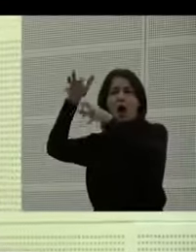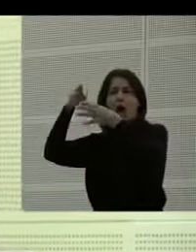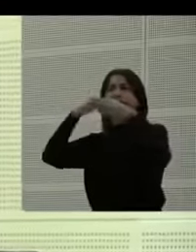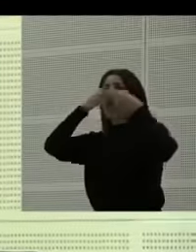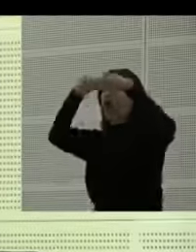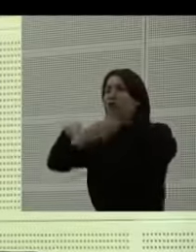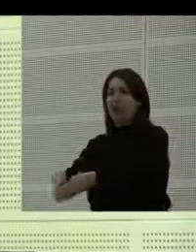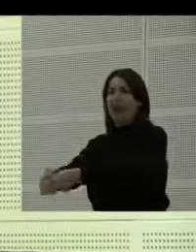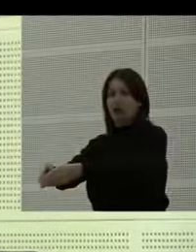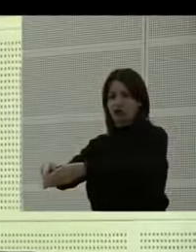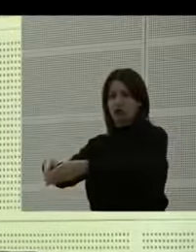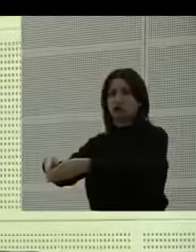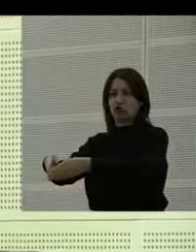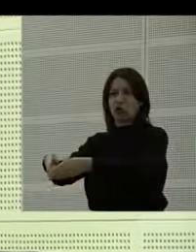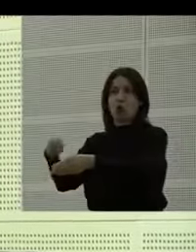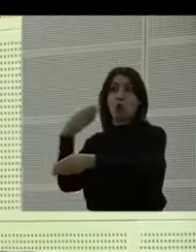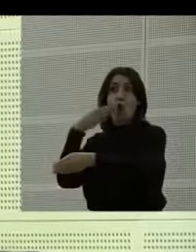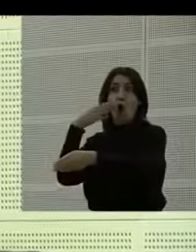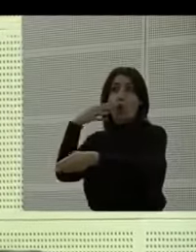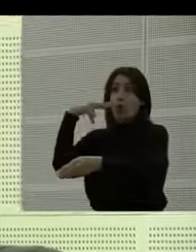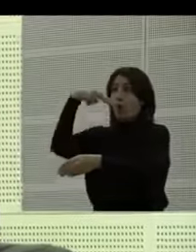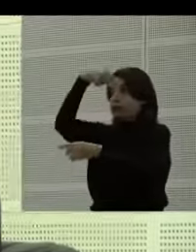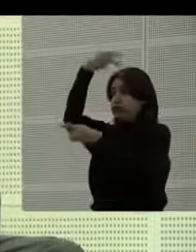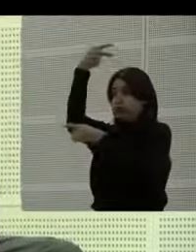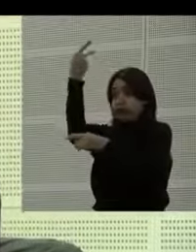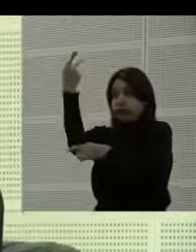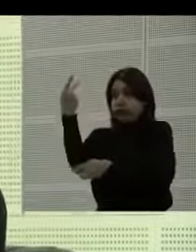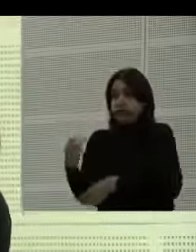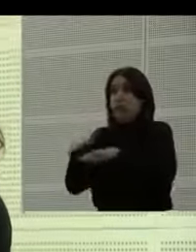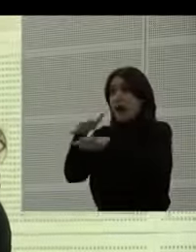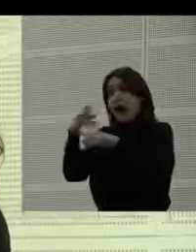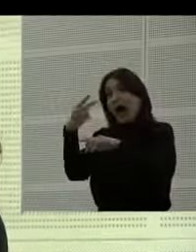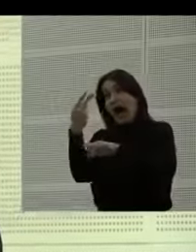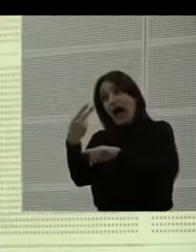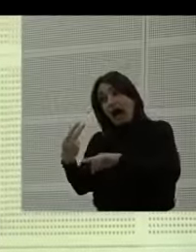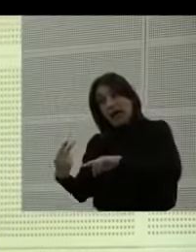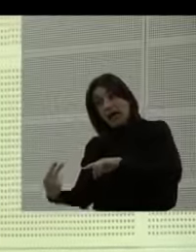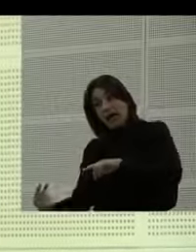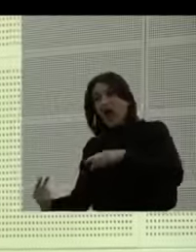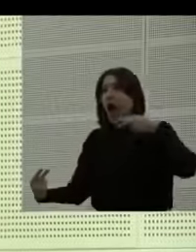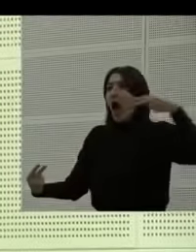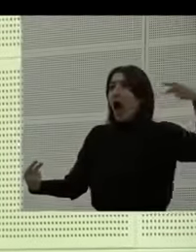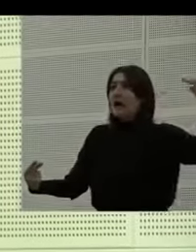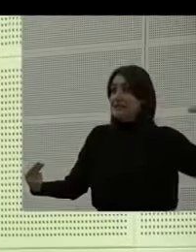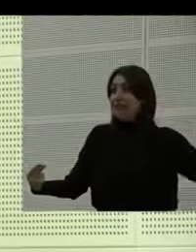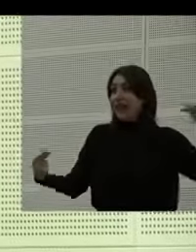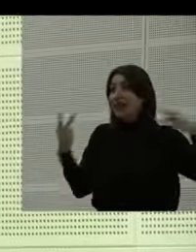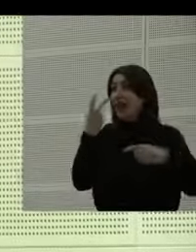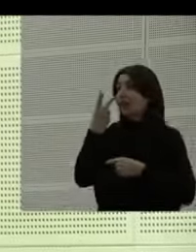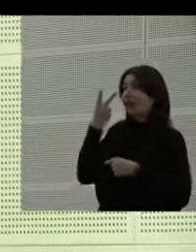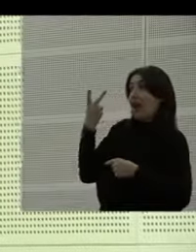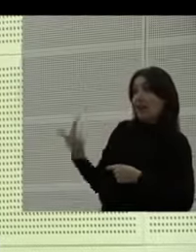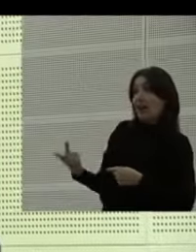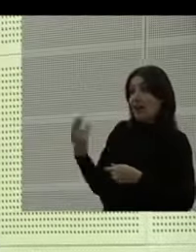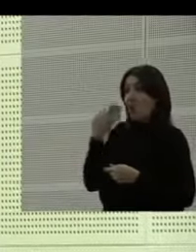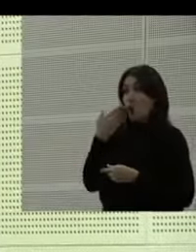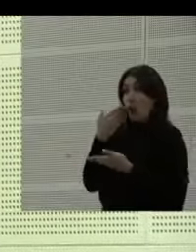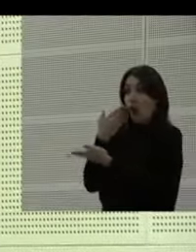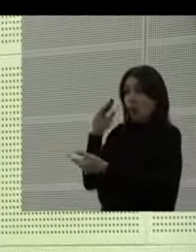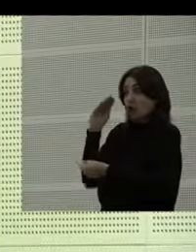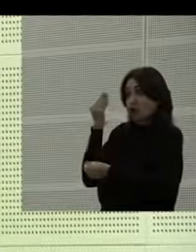lui sprofonda nel mare e la sirenetta che vede questo